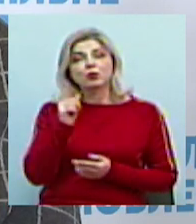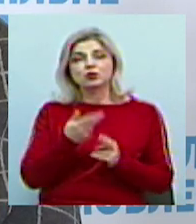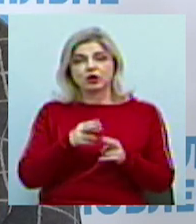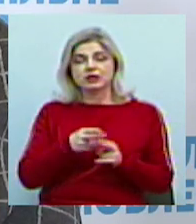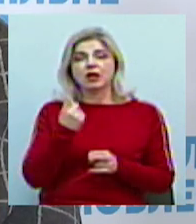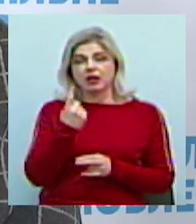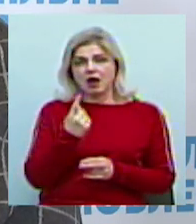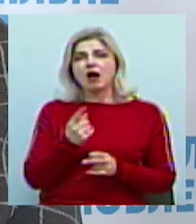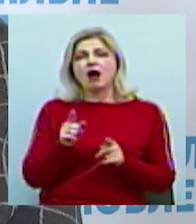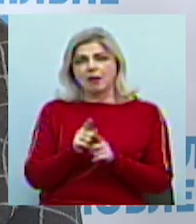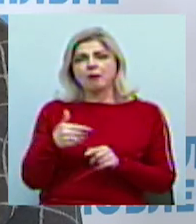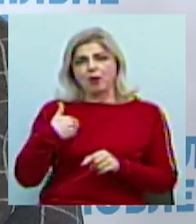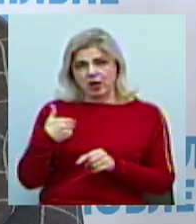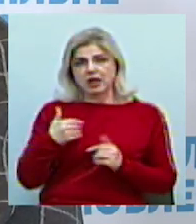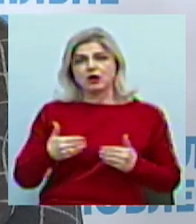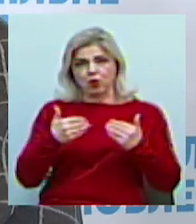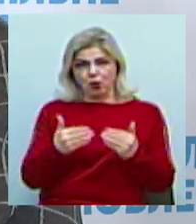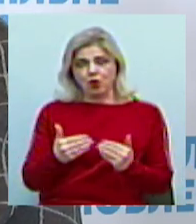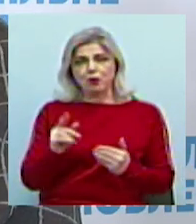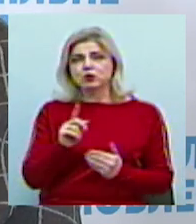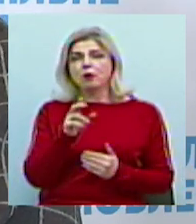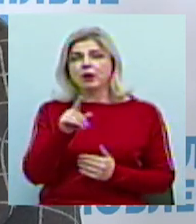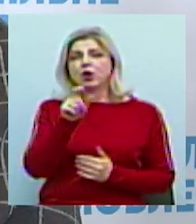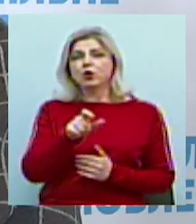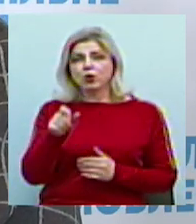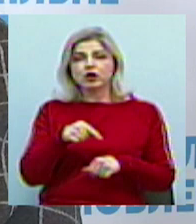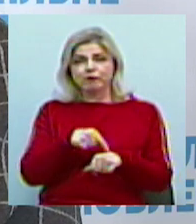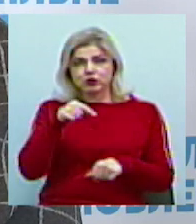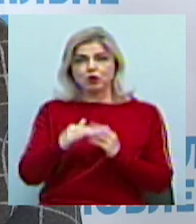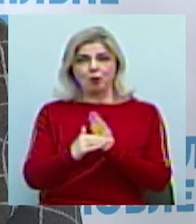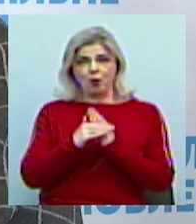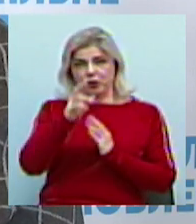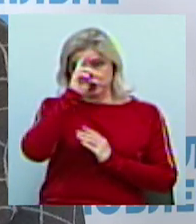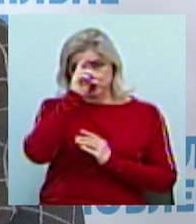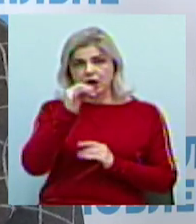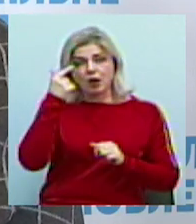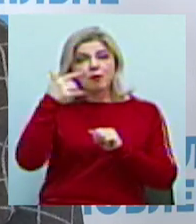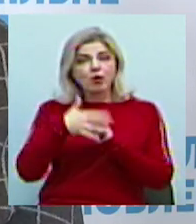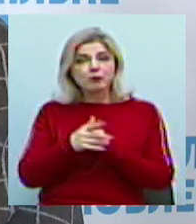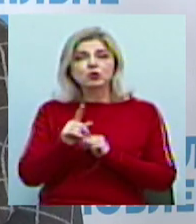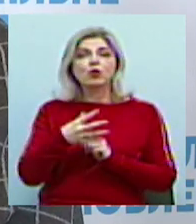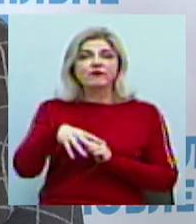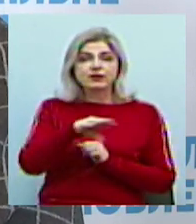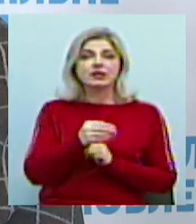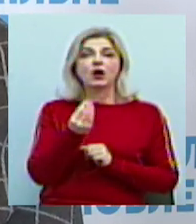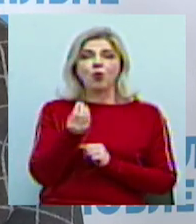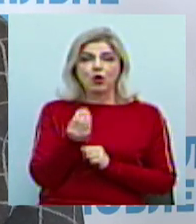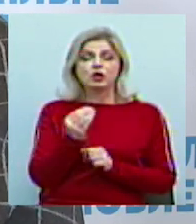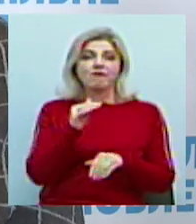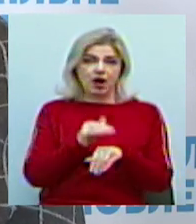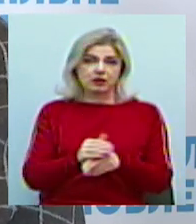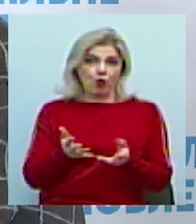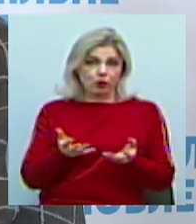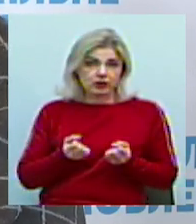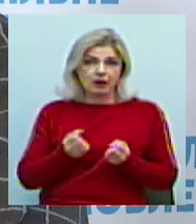кроком саме для того, щоб людина відчула допомогу держави і зрозуміла, що ось є кошти, і вона фактично їх отримає